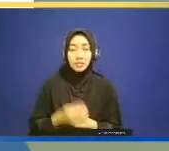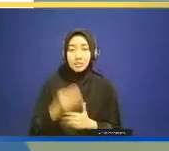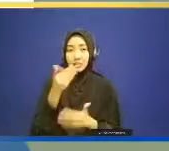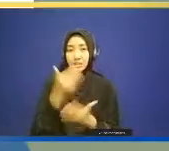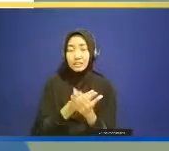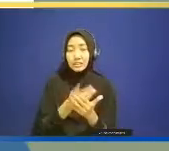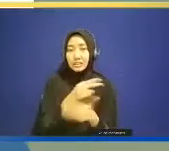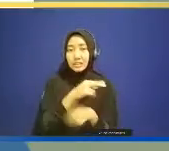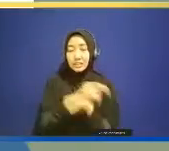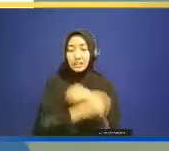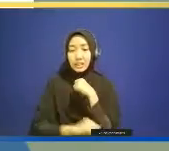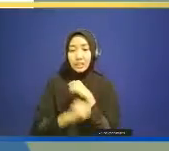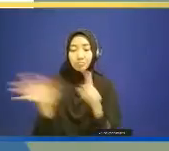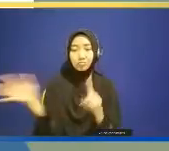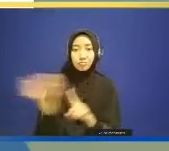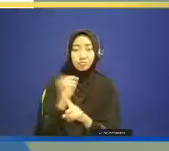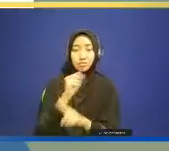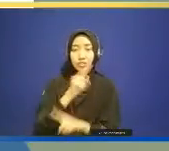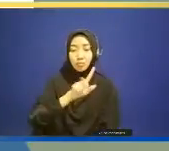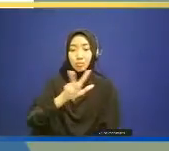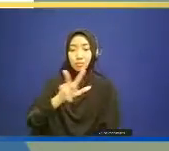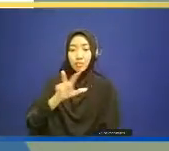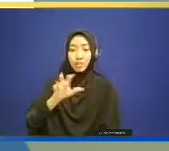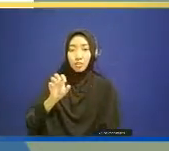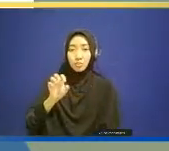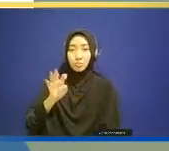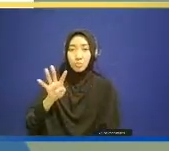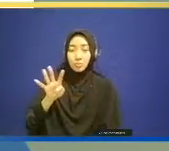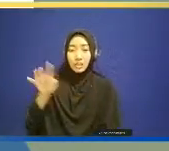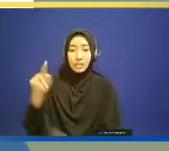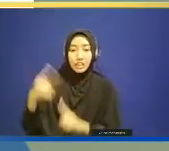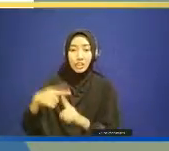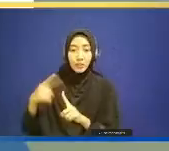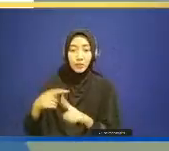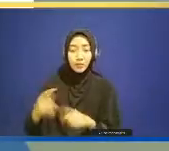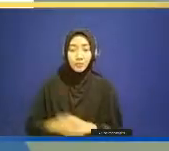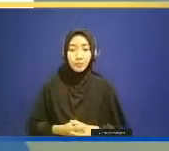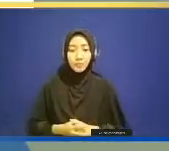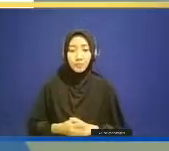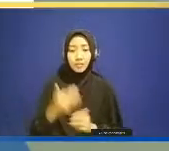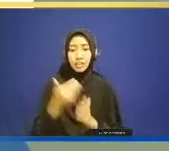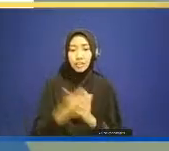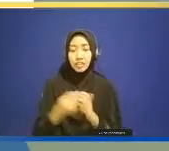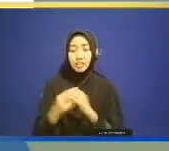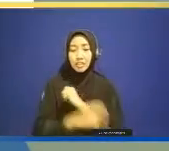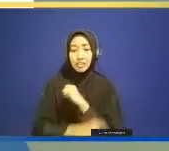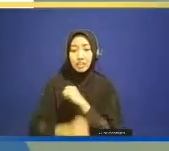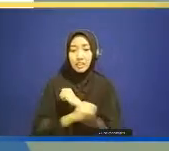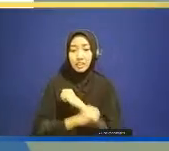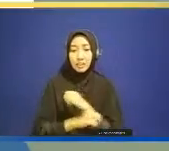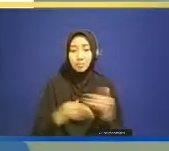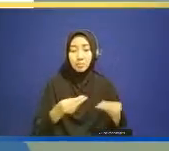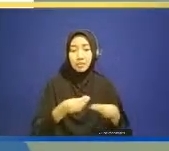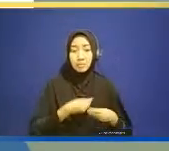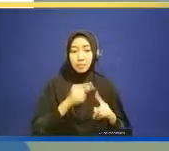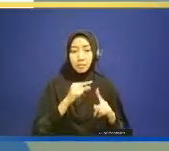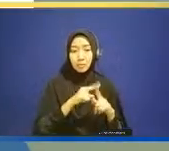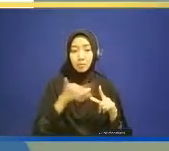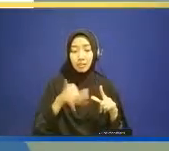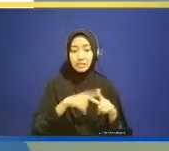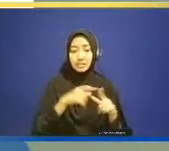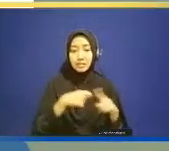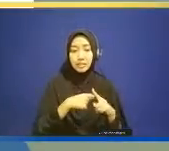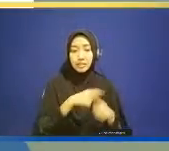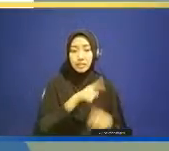diperkirakan mencapai sebesar 1846 triliun pendapatan negara ini terdiri atas penerimaan perpajakan